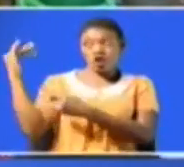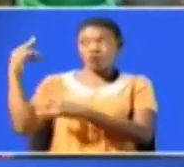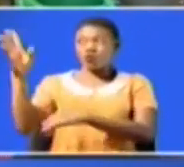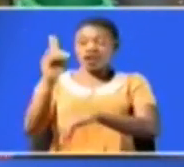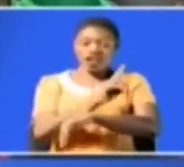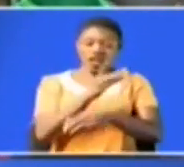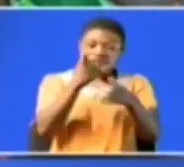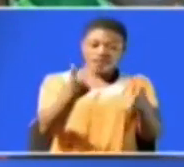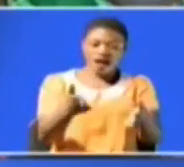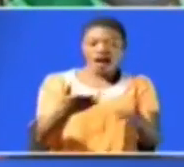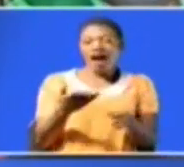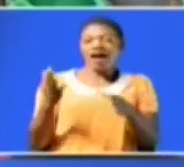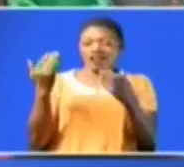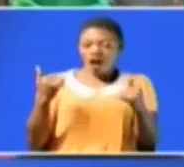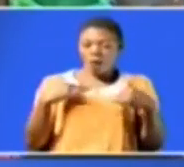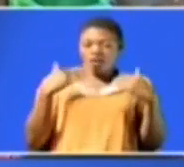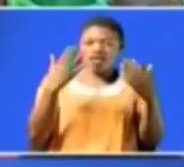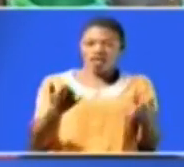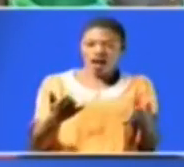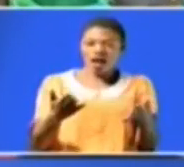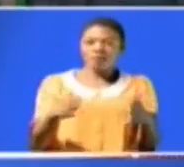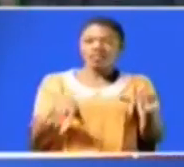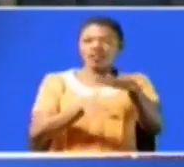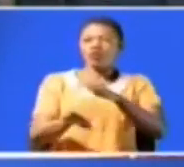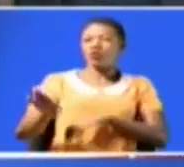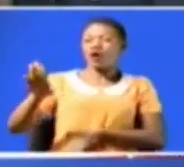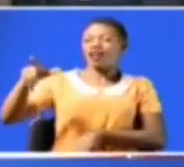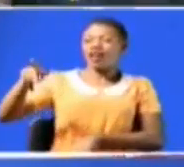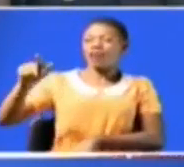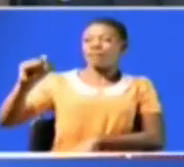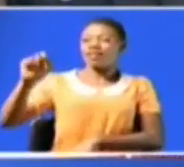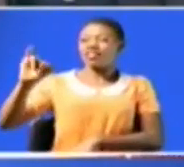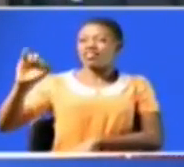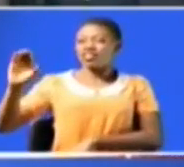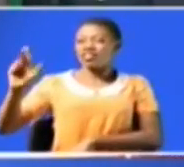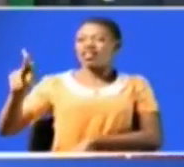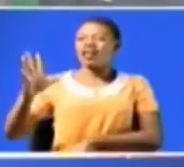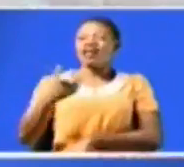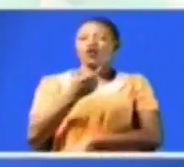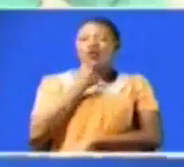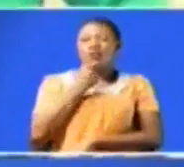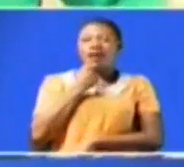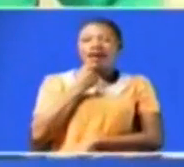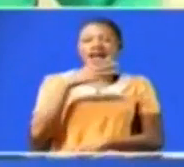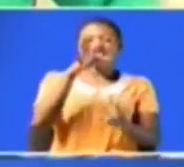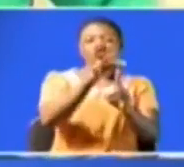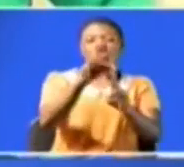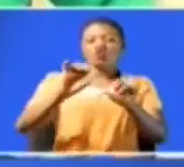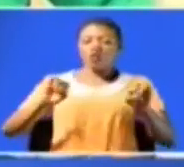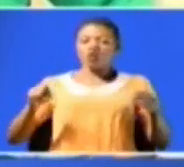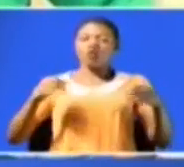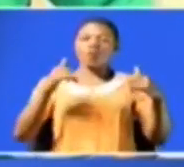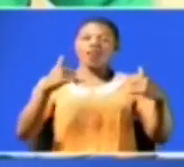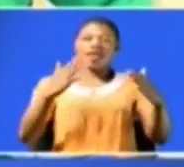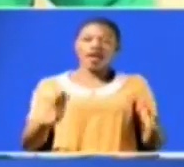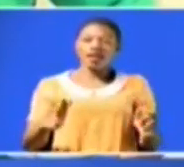Kwenye hafla ya kumtangaza kocha mpya na naibu wake Patrick Odhiambo ambaye ametokea Sony Sugar, Gor Mahia pia imewazindua wachezaji wapya wakiwemo washambulizi